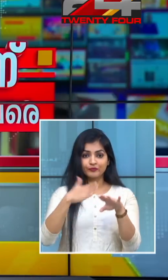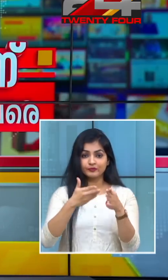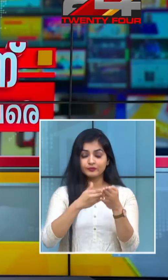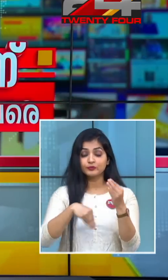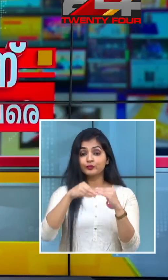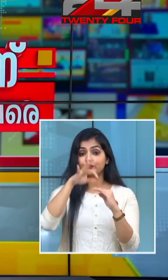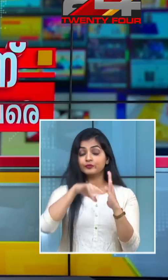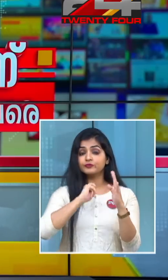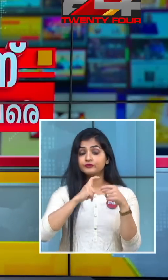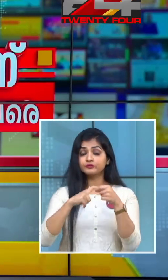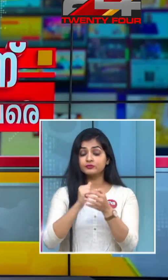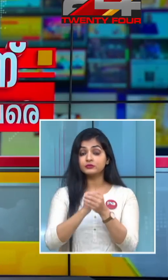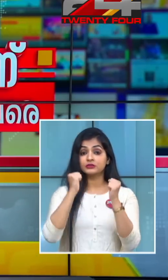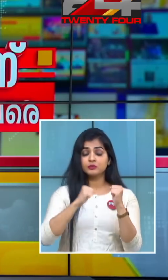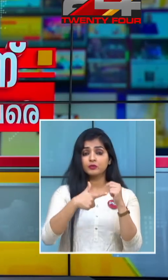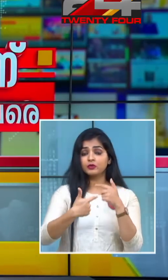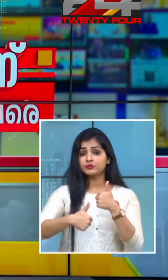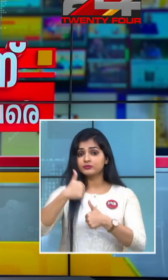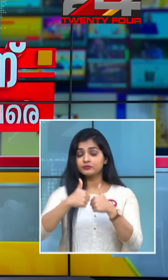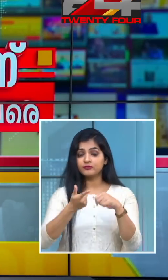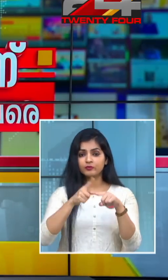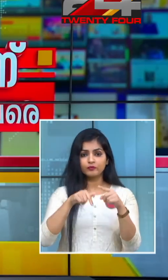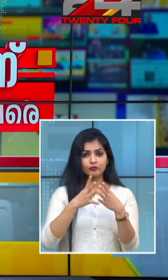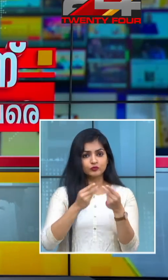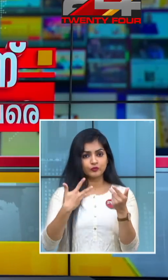രാഹുൽ, കസേരക്കളിക്കൊടുക്കം വിരാമം, എന്താണ് വിശദാംശം?